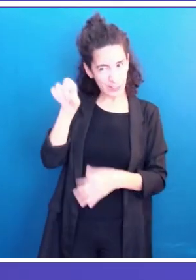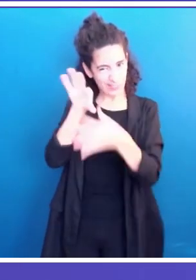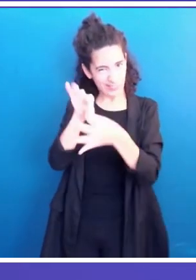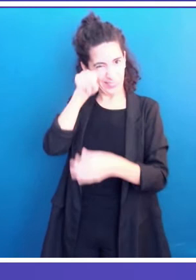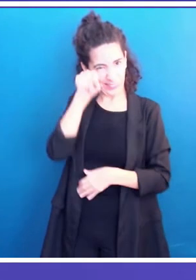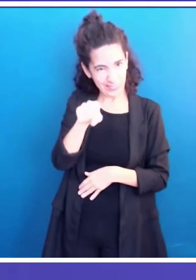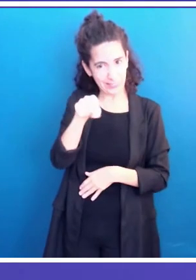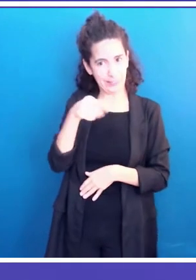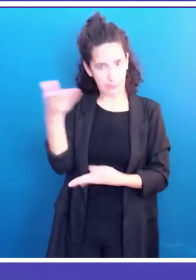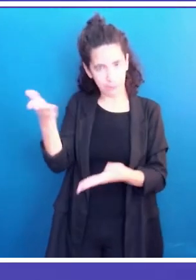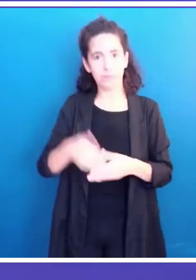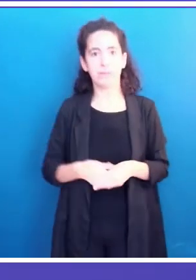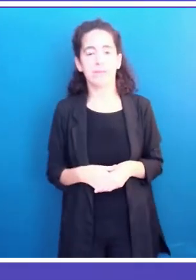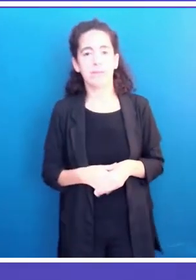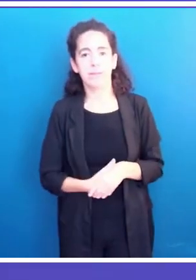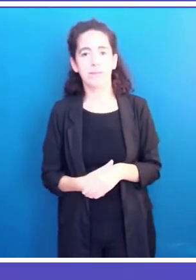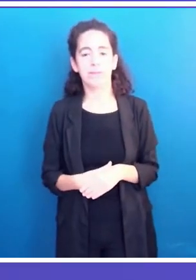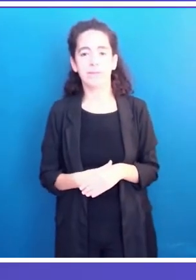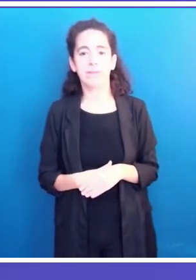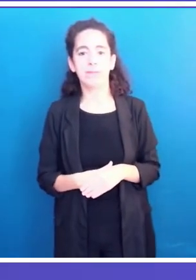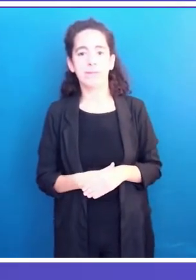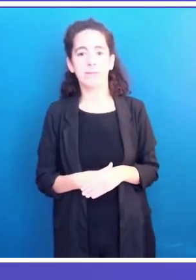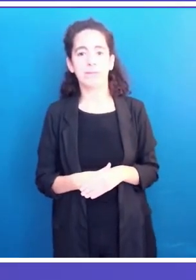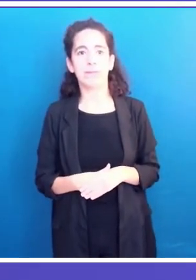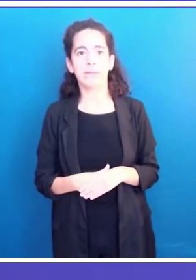ولكن سنؤجله. نعم،